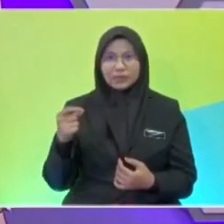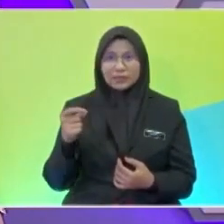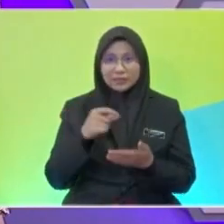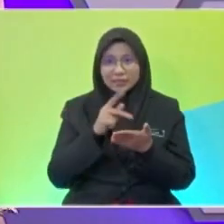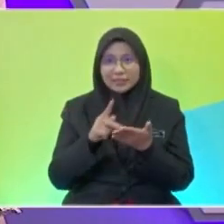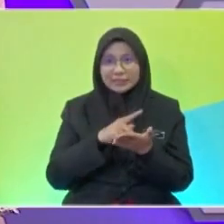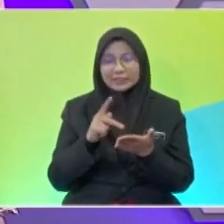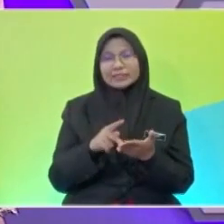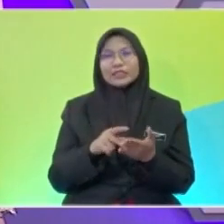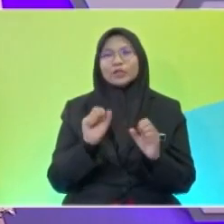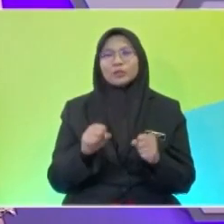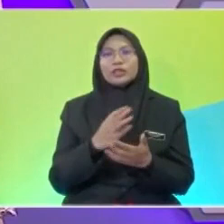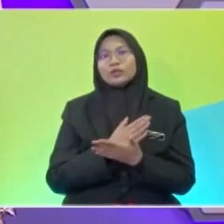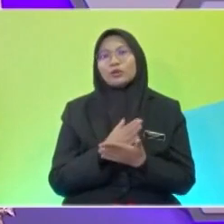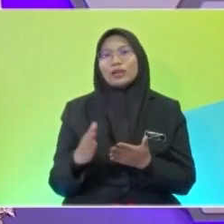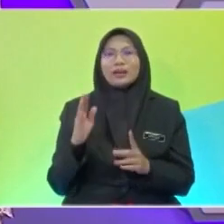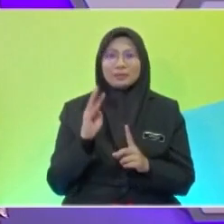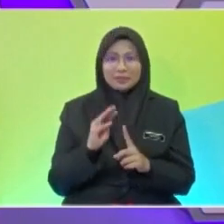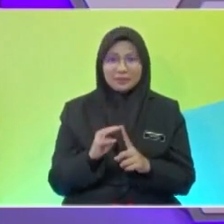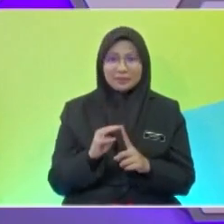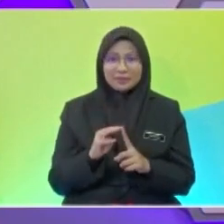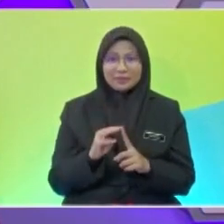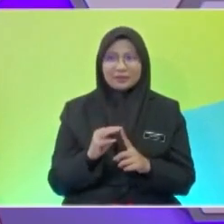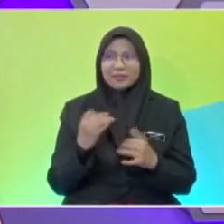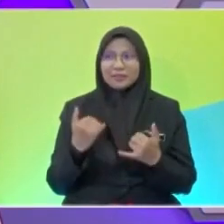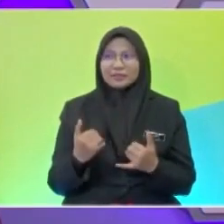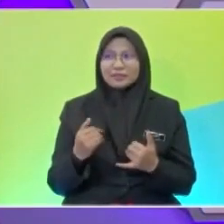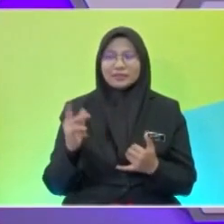diberi dalam jadwal ya